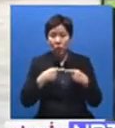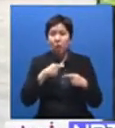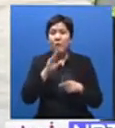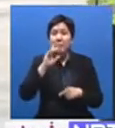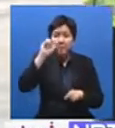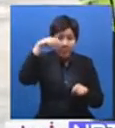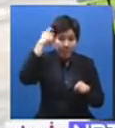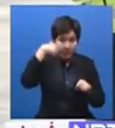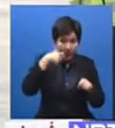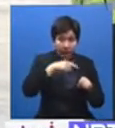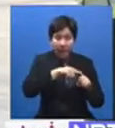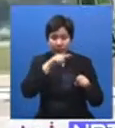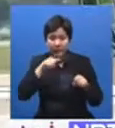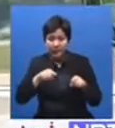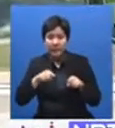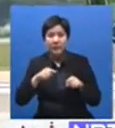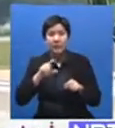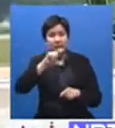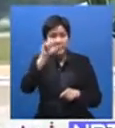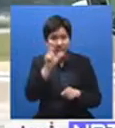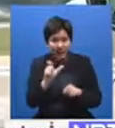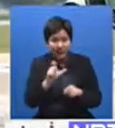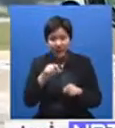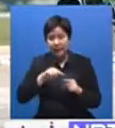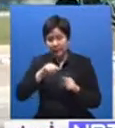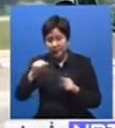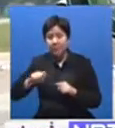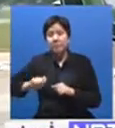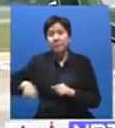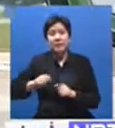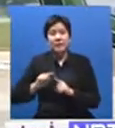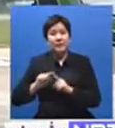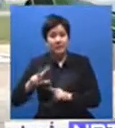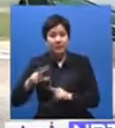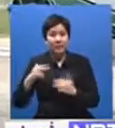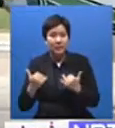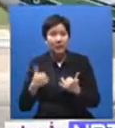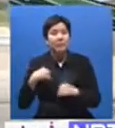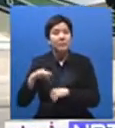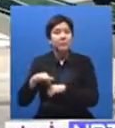าพเมียนมาและสาธารณรัฐอิตาลีภายหลังเข้ารับตำแหน่งนายกรัฐมนตรี